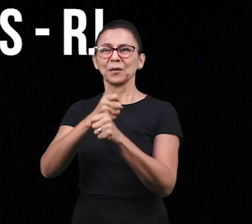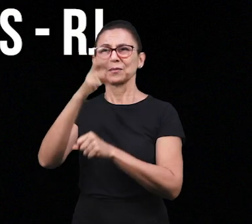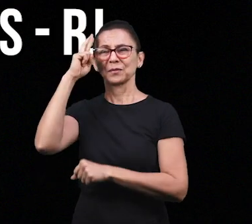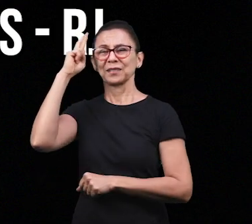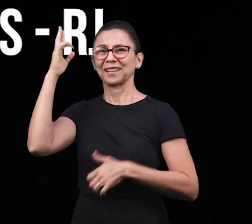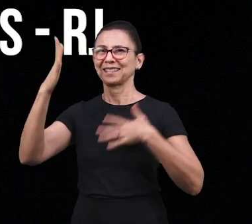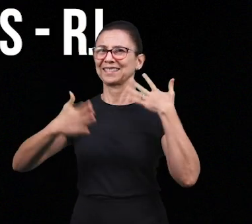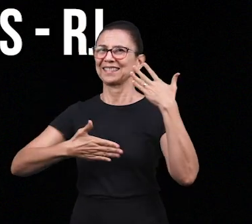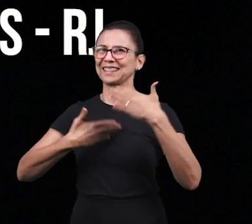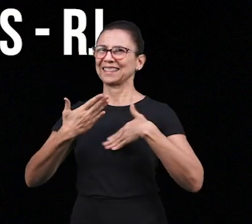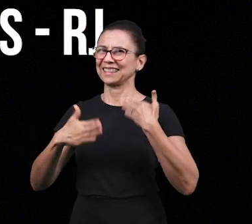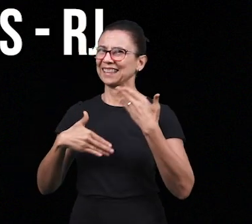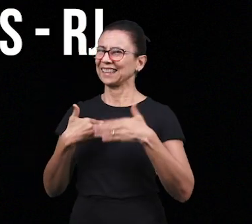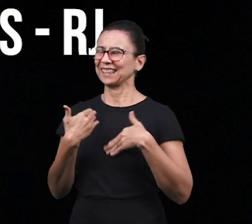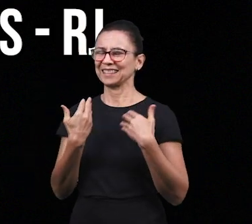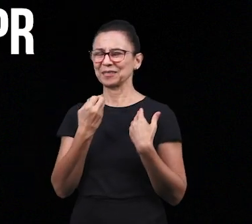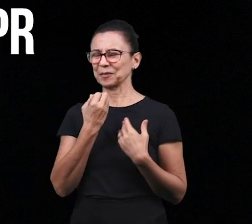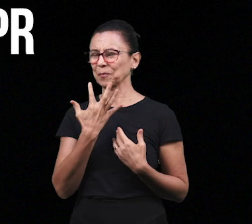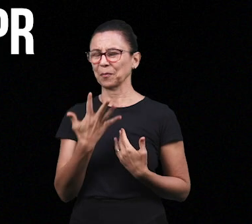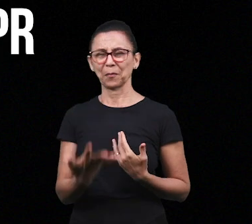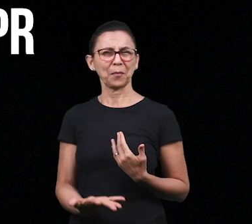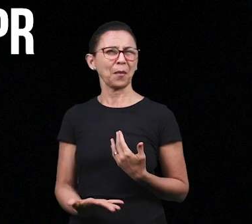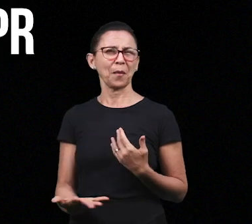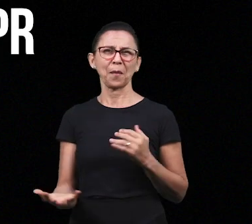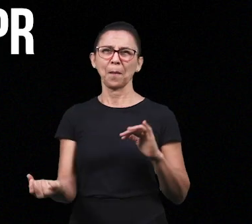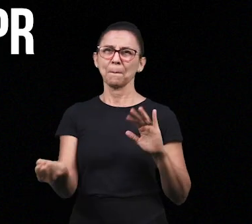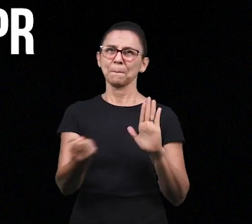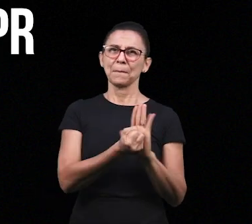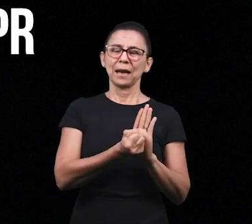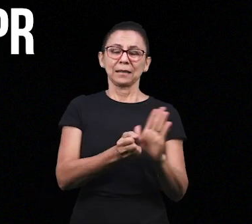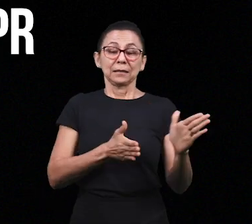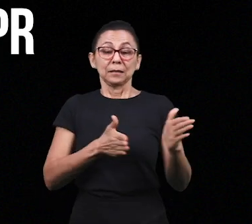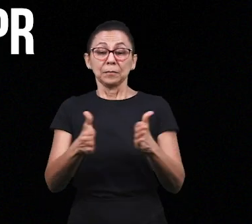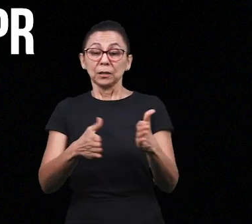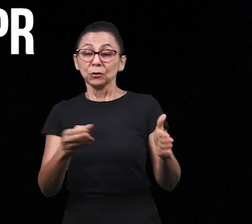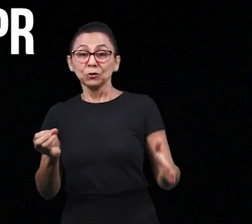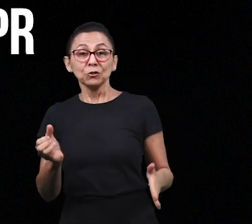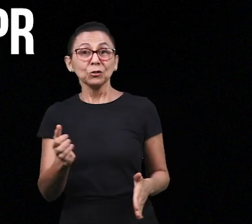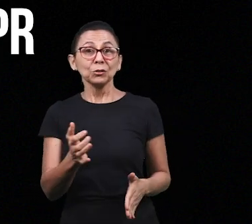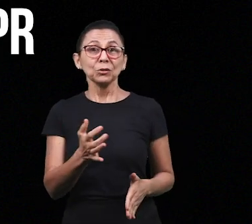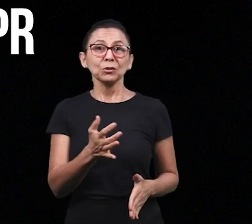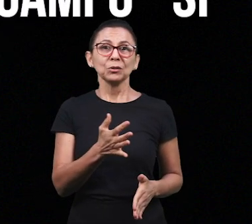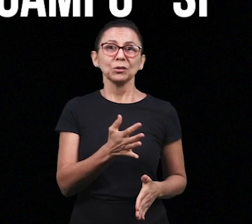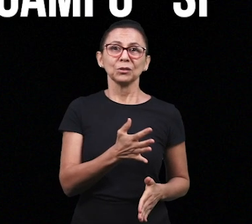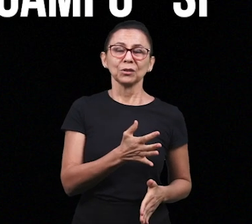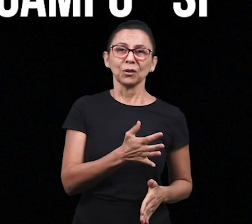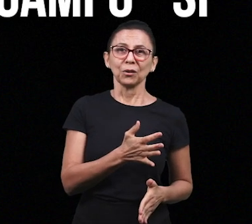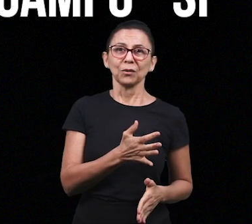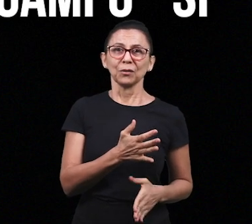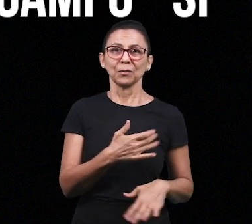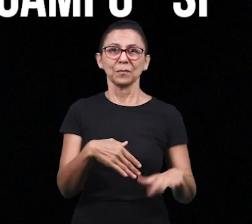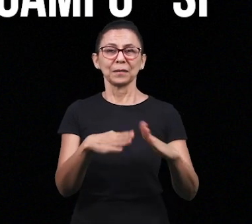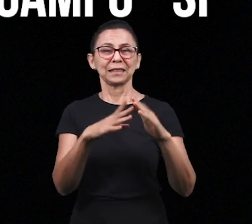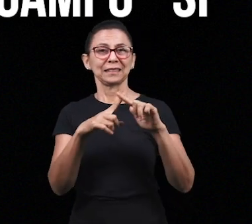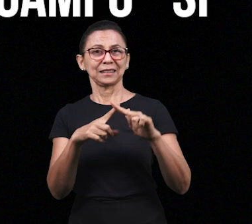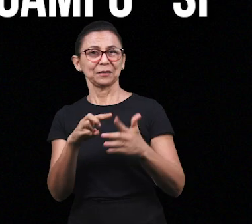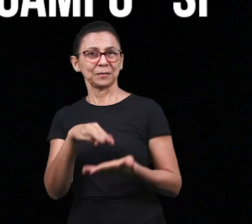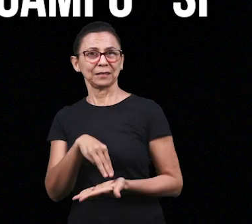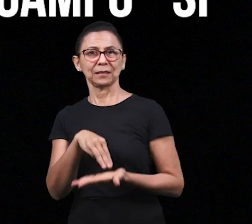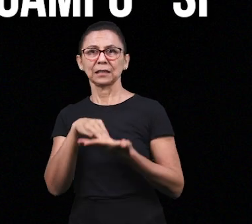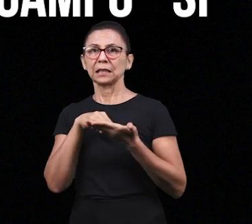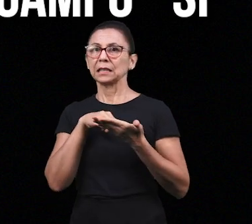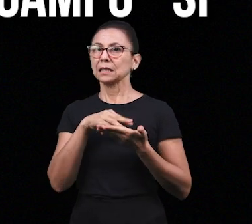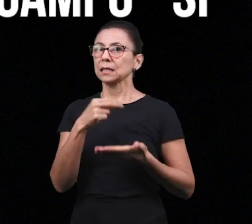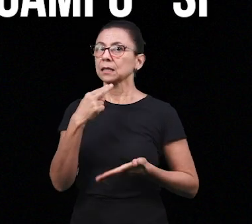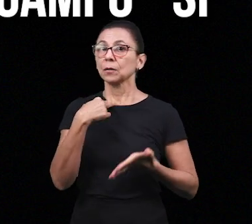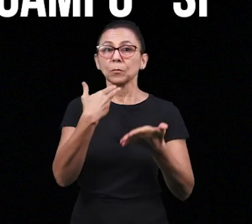l'œuvre de Dieu. Nous sommes très joyeux pour ces résultats qui marquent une nouvelle phase dans la vie de toutes nos églises. Ne ratez